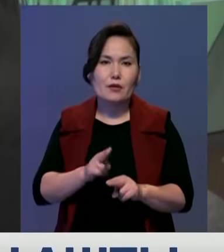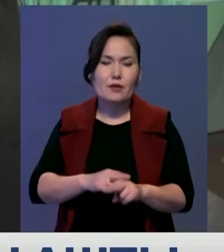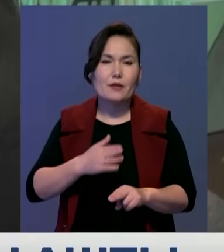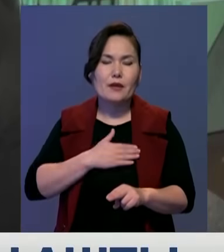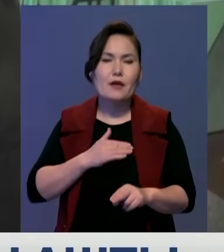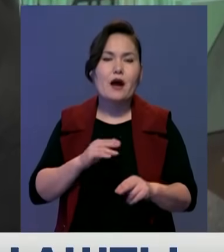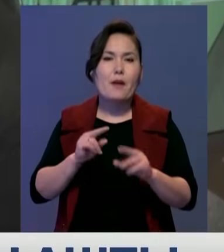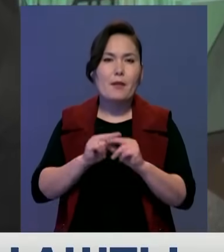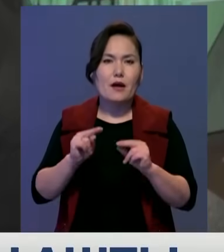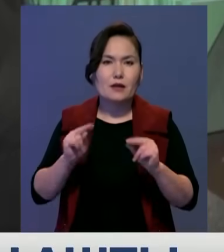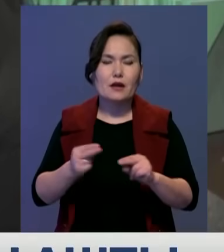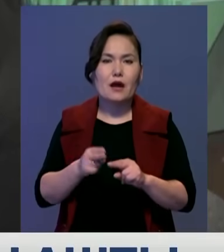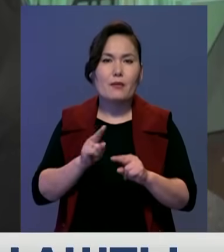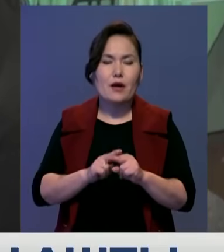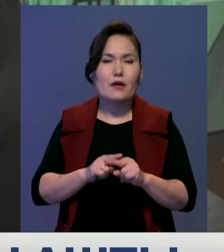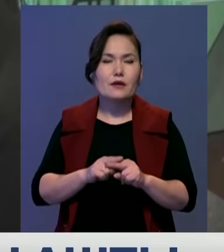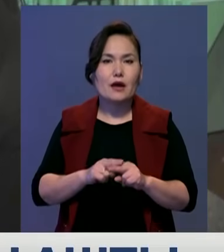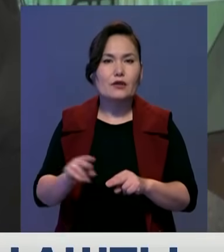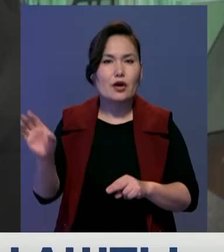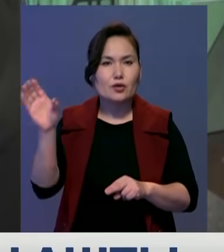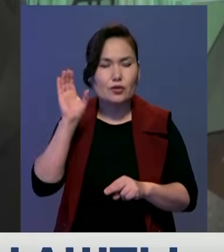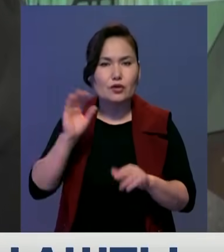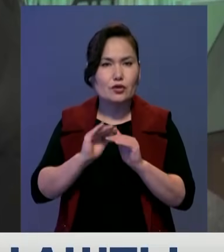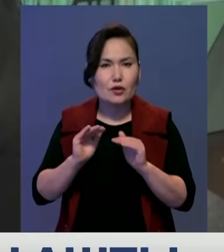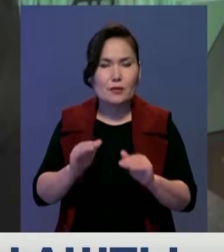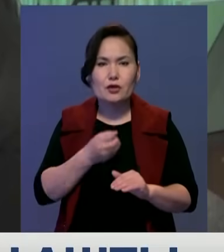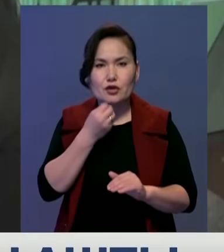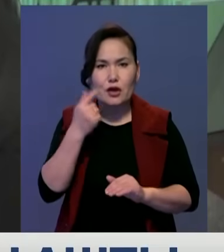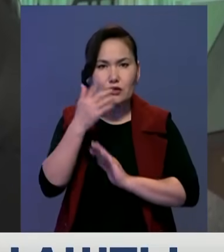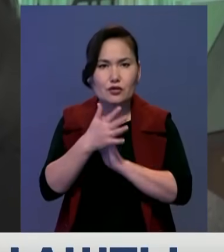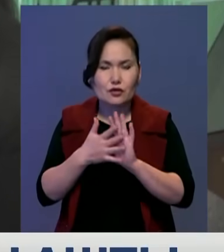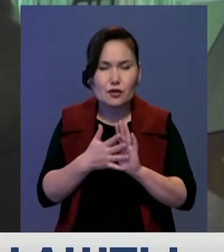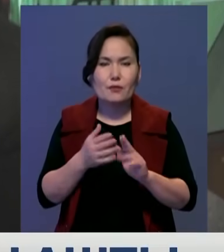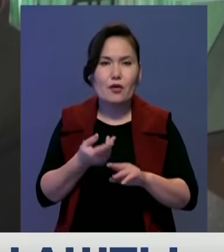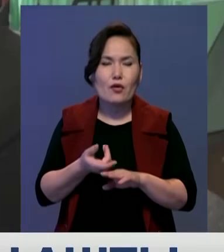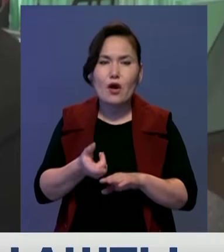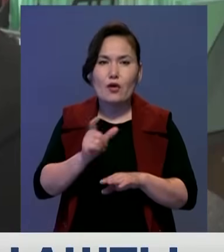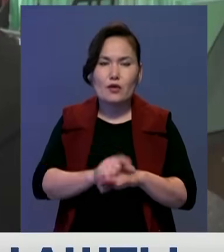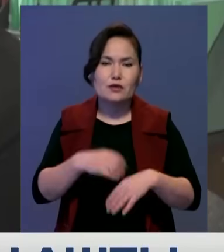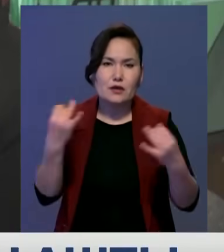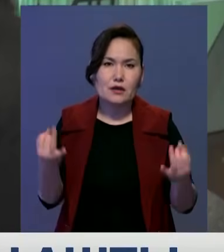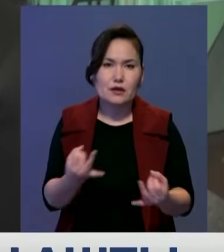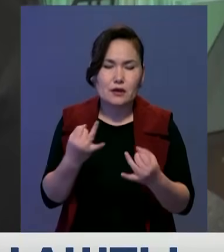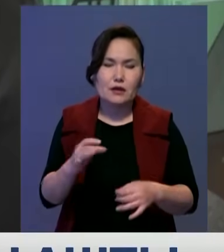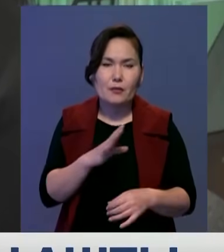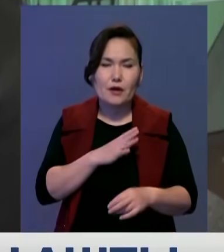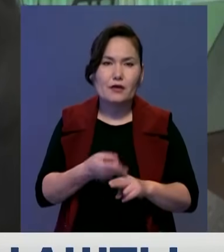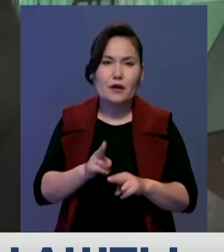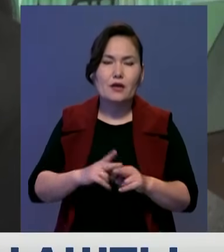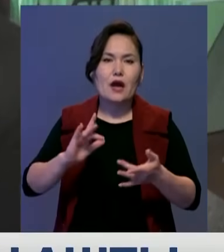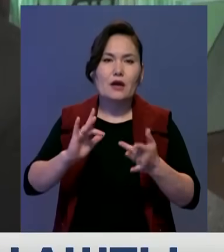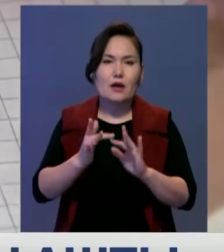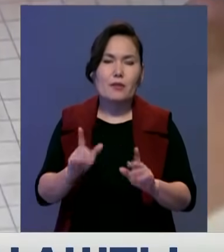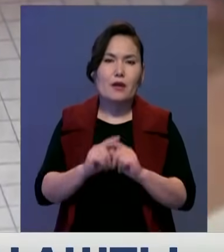сабағыма, менің даусыма балалар үйренгендіктен жақсы түсінеді деген ойға келдім. Осы ойдан келіп менің YouTube